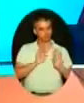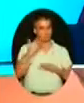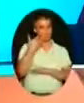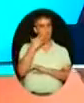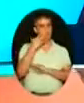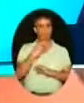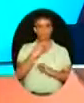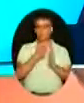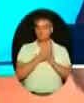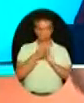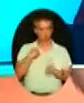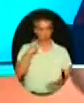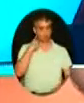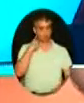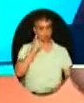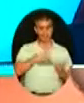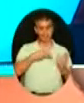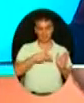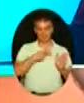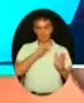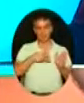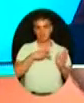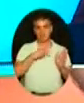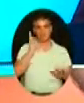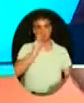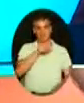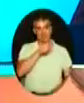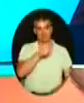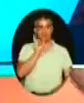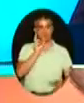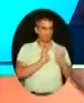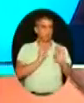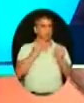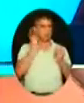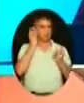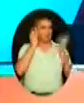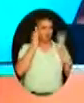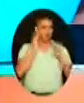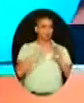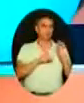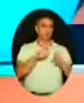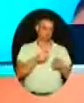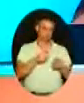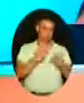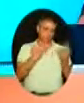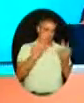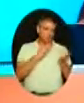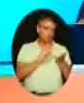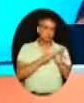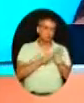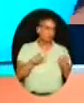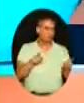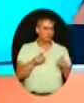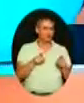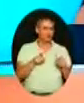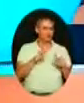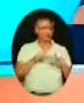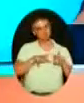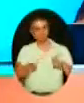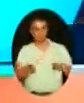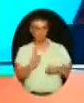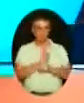ממלכתי, וחוץ מזה שמעתי שברכבת וברכבת הקלה נוסעים גם לא מעט חרדים. אז החשבונות הפוליטיים והסטטוס